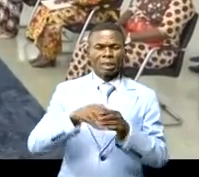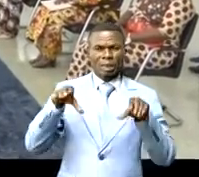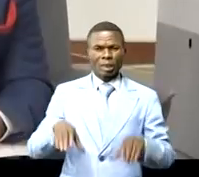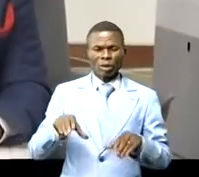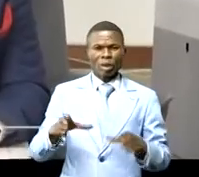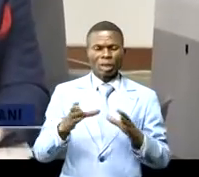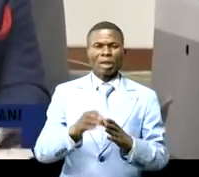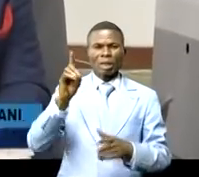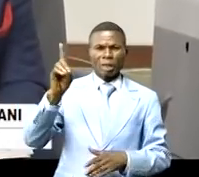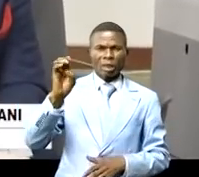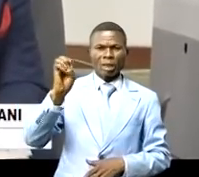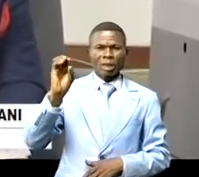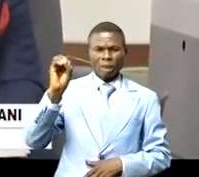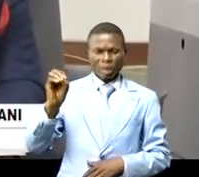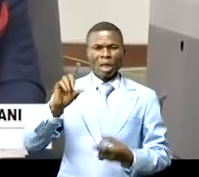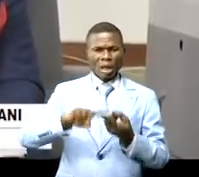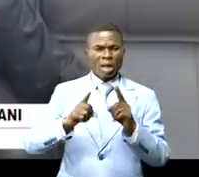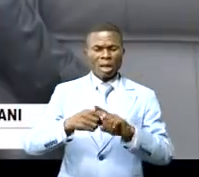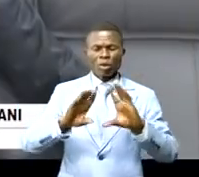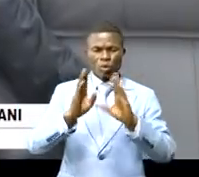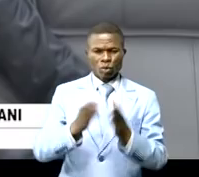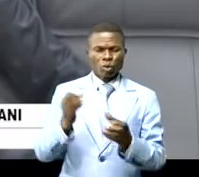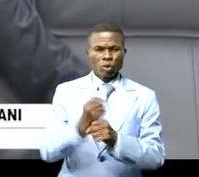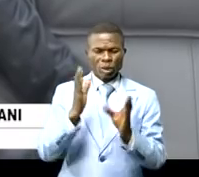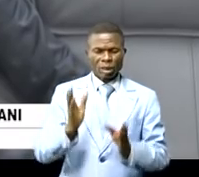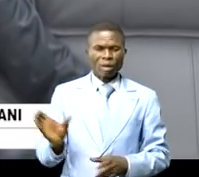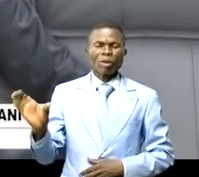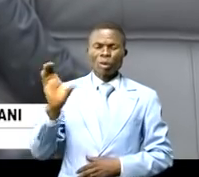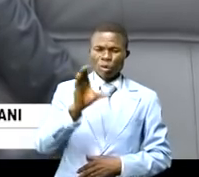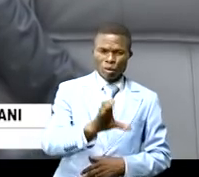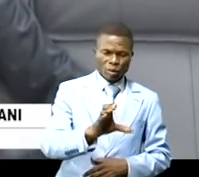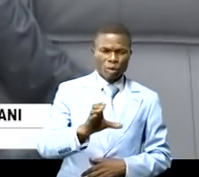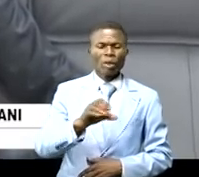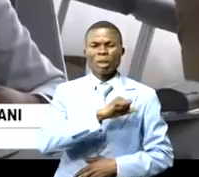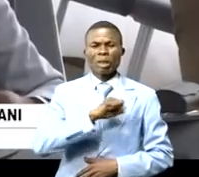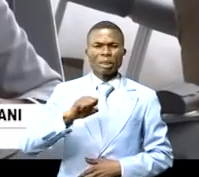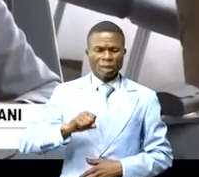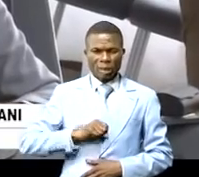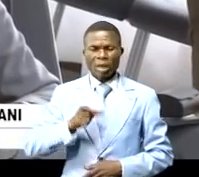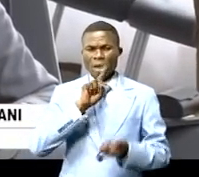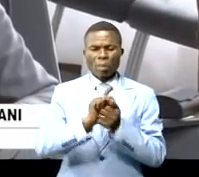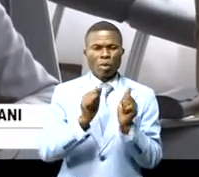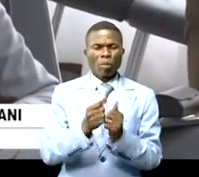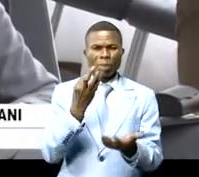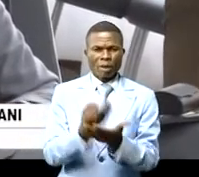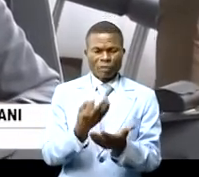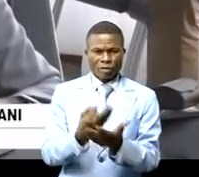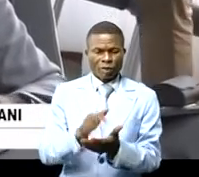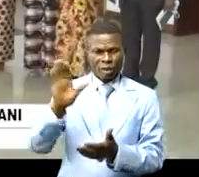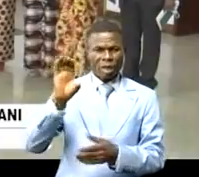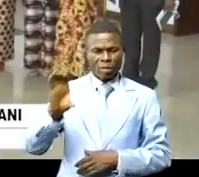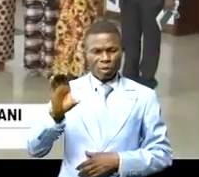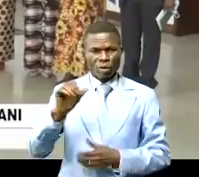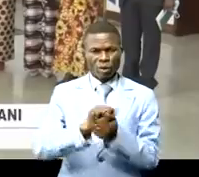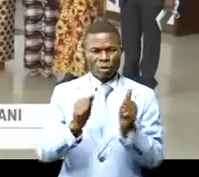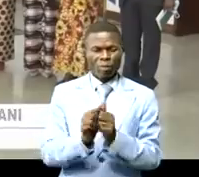ses collaborateurs ont été sensibilisés par le président de la Chambre haute du Parlement sur la situation financière de cette institution dans le cadre